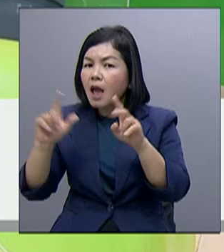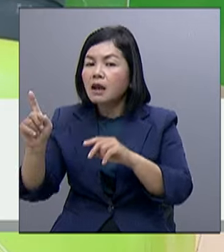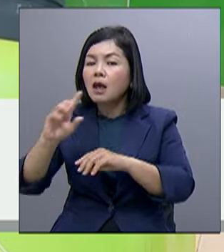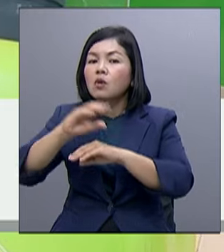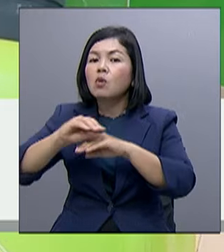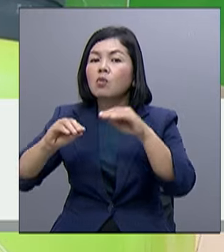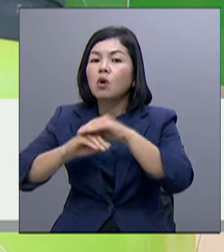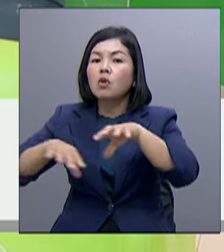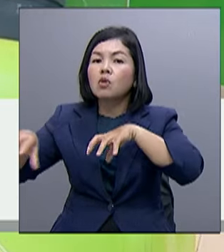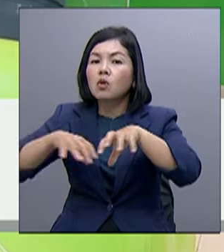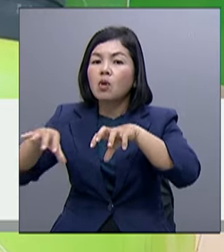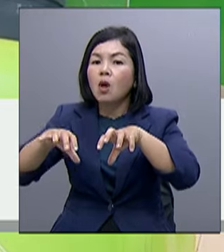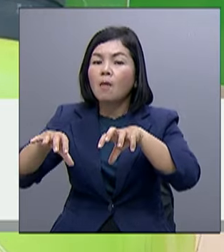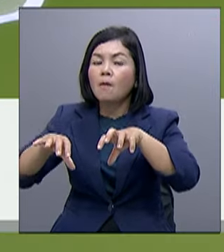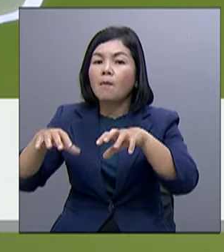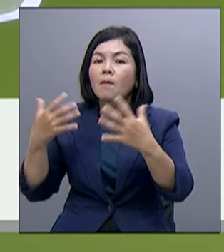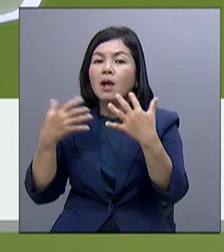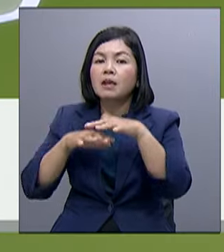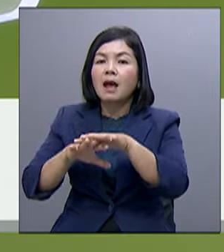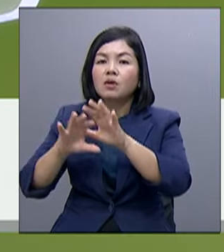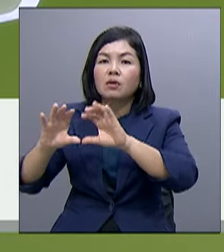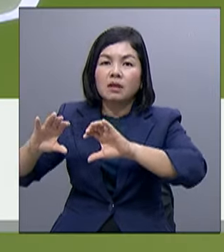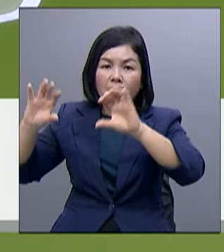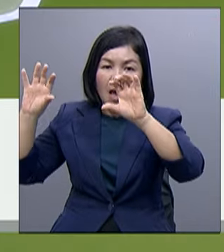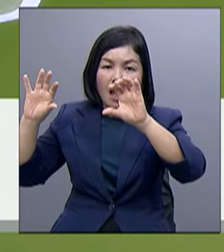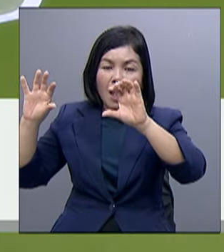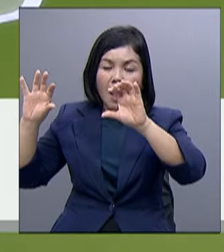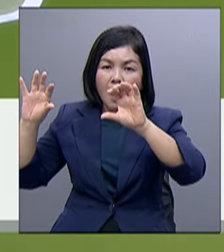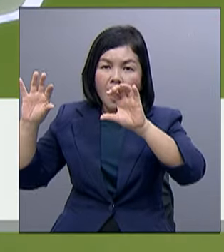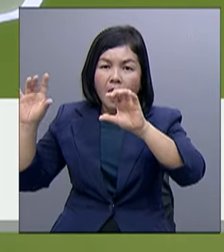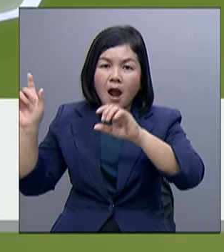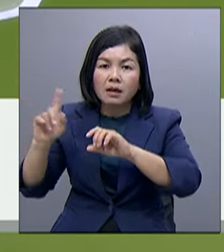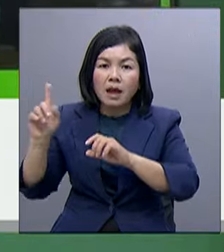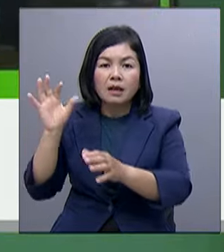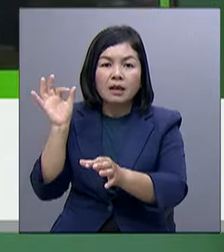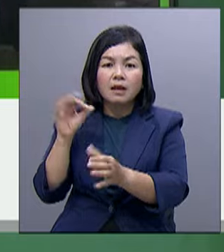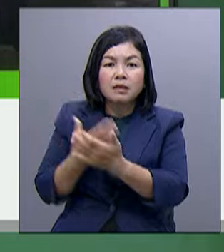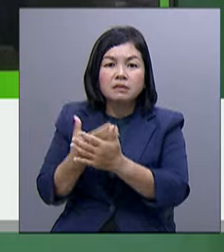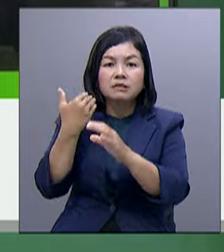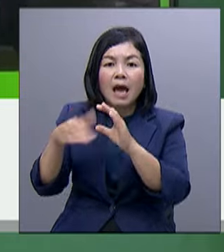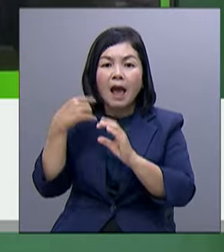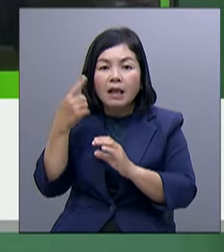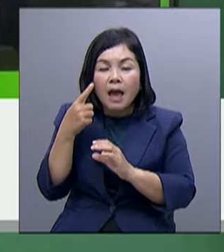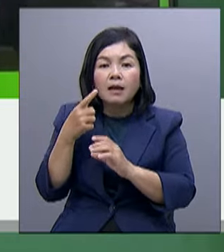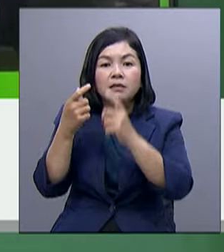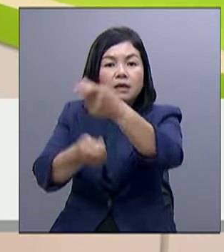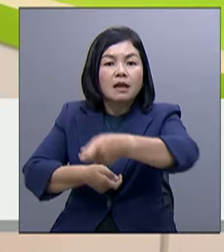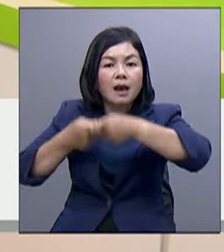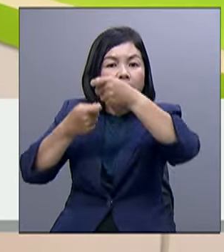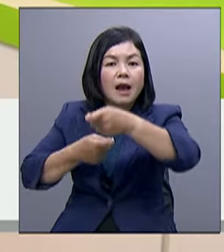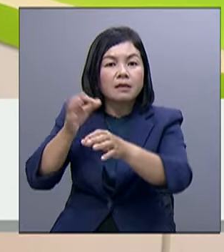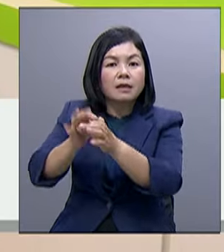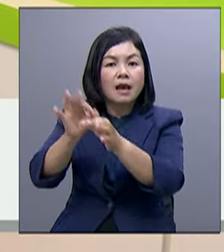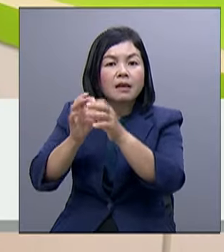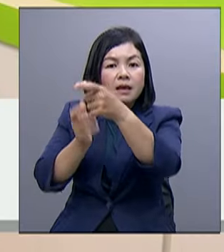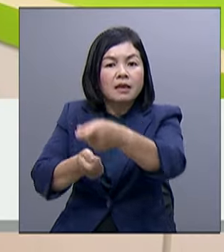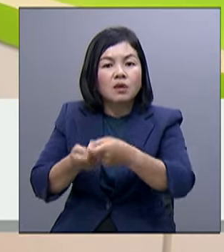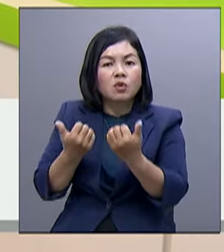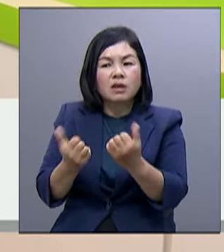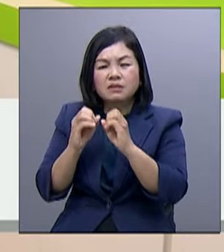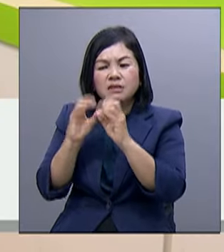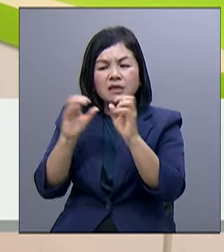การผ่านหน่วยงานของรัฐซึ่งคาดกันว่าน่าจะเป็นธกสแต่จนถึงตอนนี้ยังไม่เห็นความชัดเจนออกมาเลย